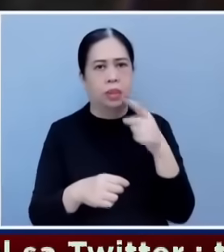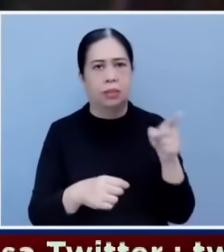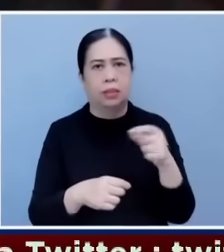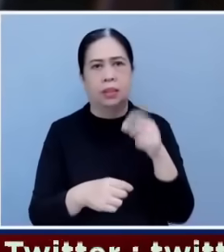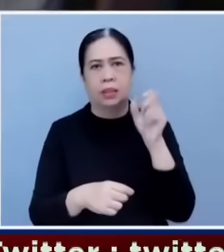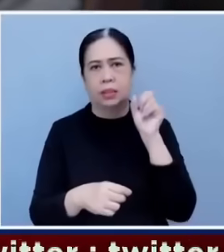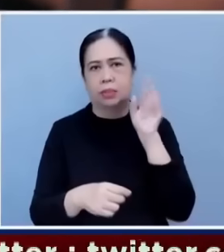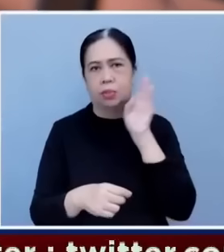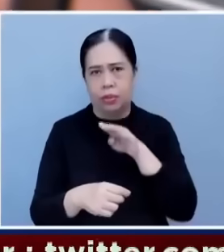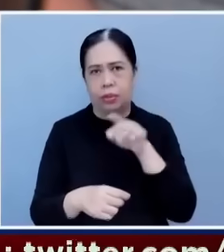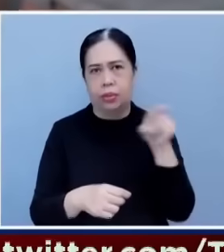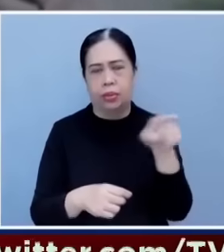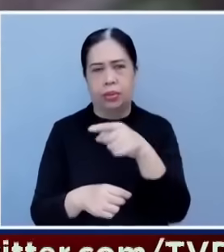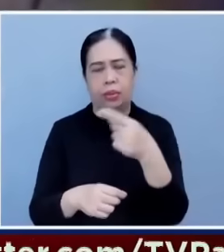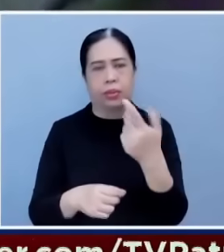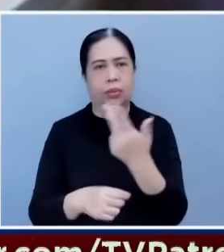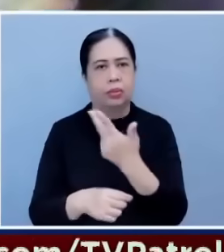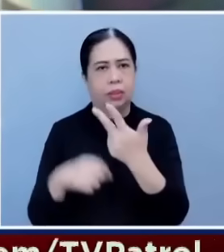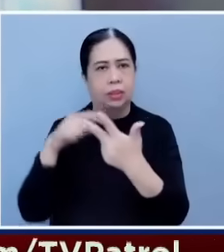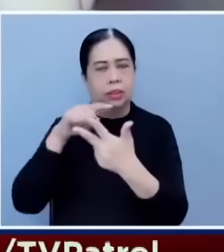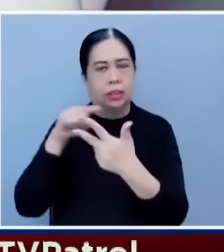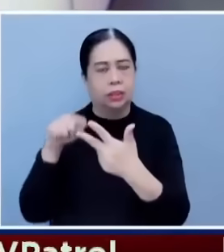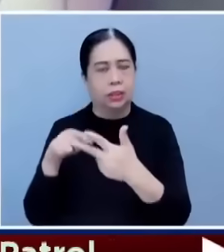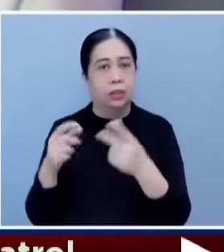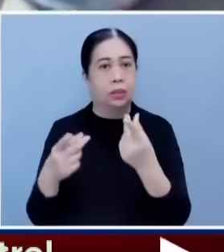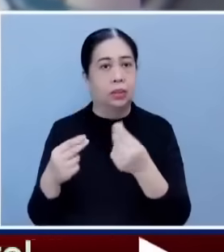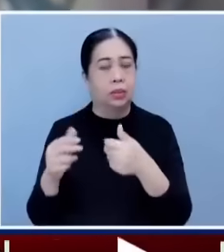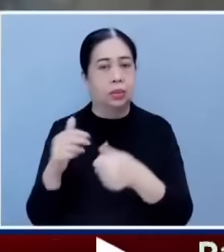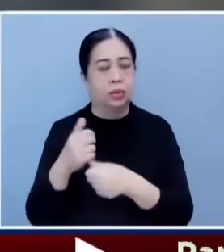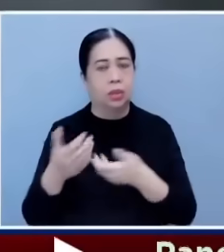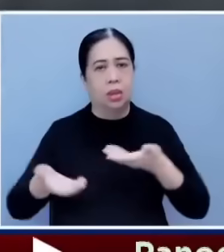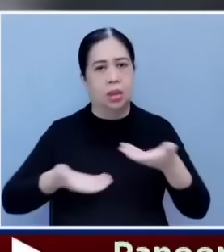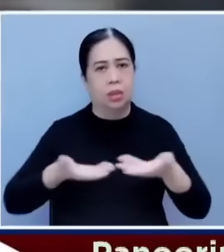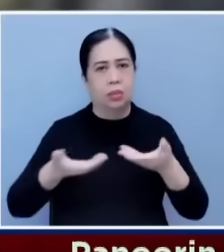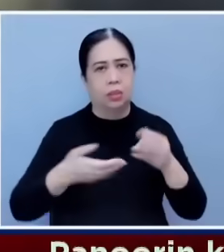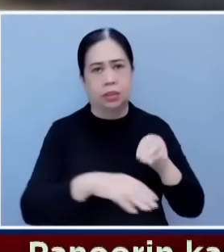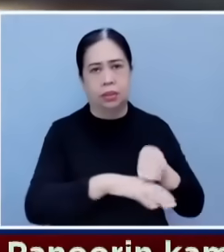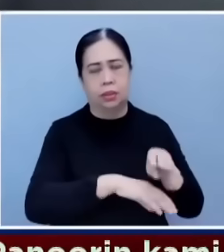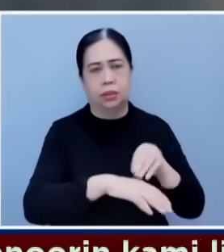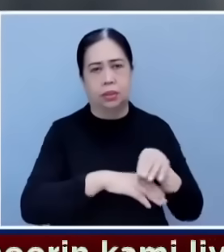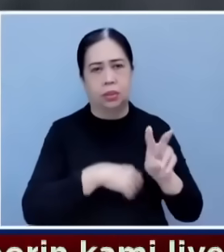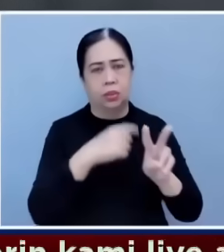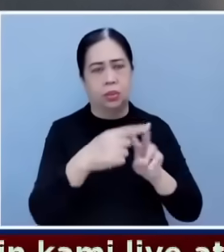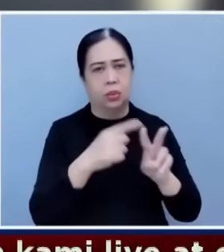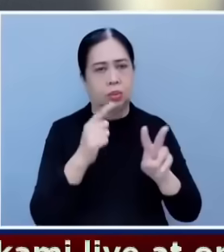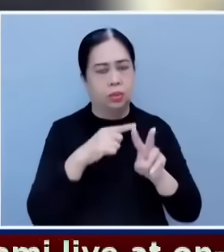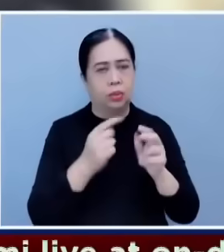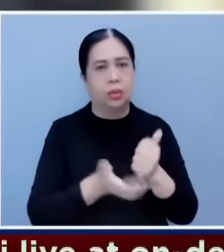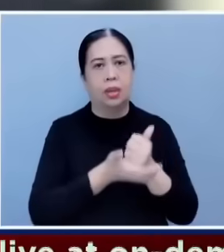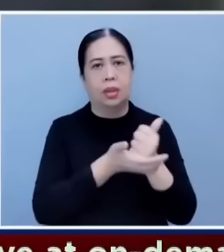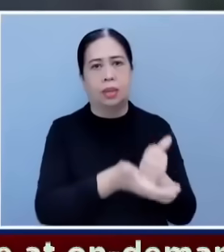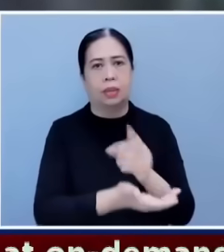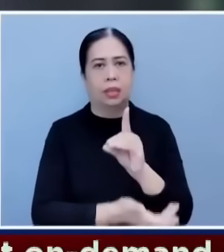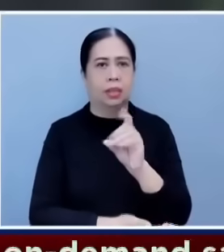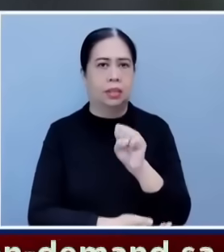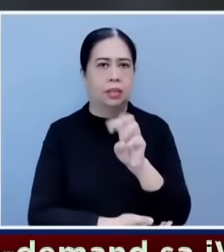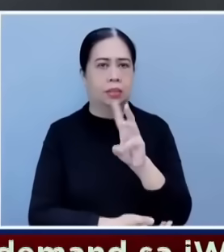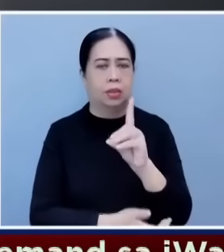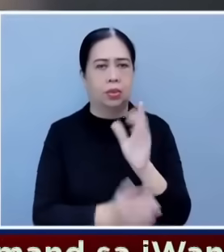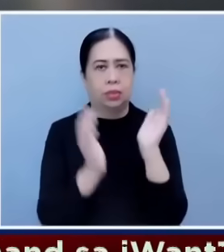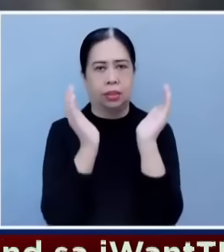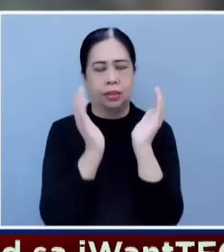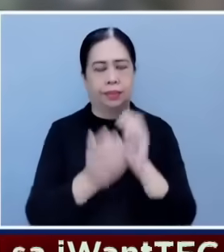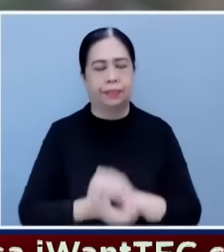ng isa sa mga nahuli. Isa sa ilalim naman sa counseling ang dalawang menor de edad sa tulong ng DSWD. Karen De